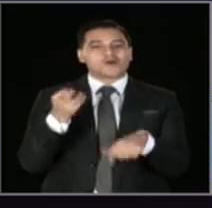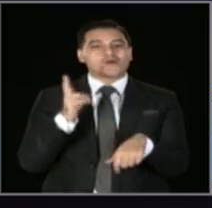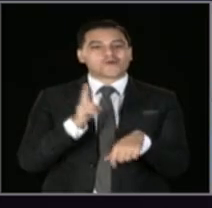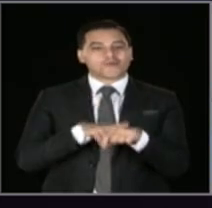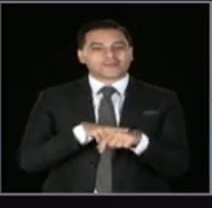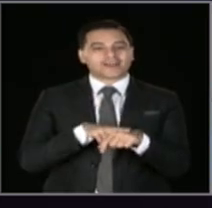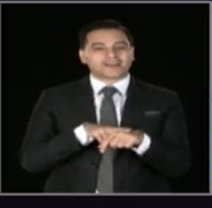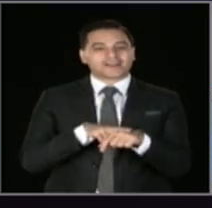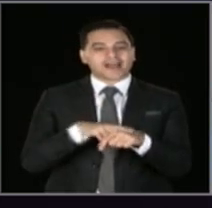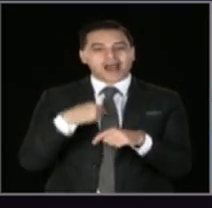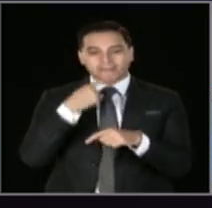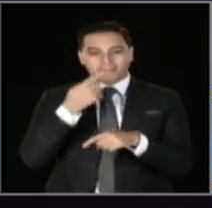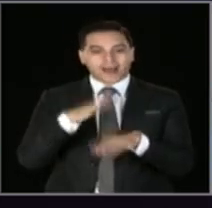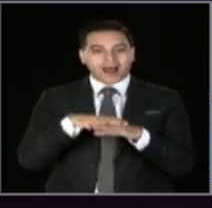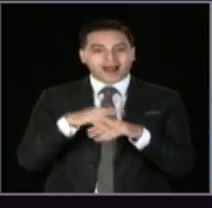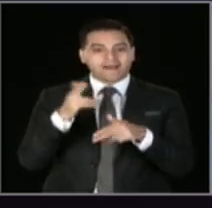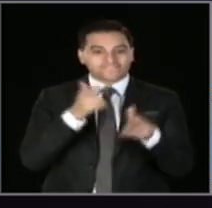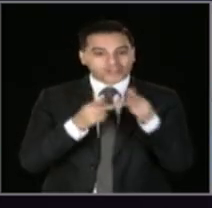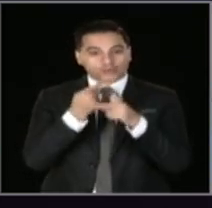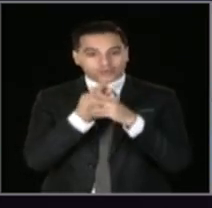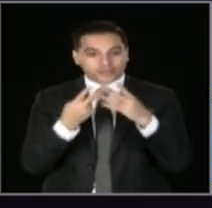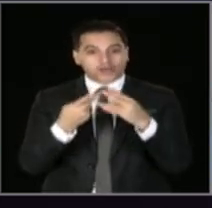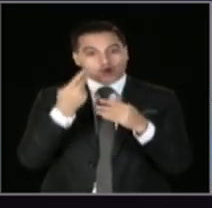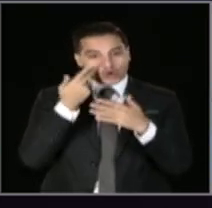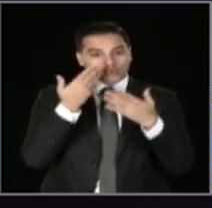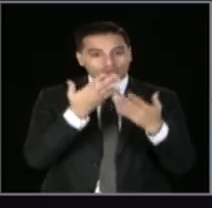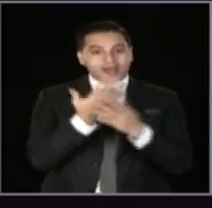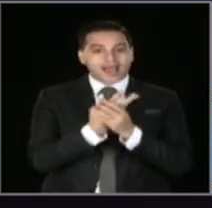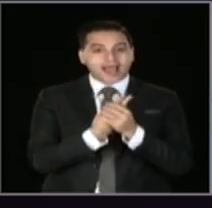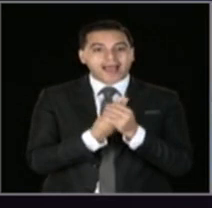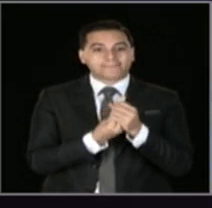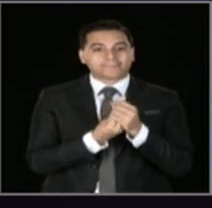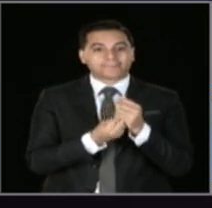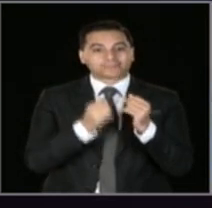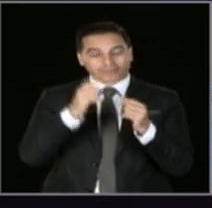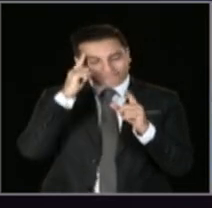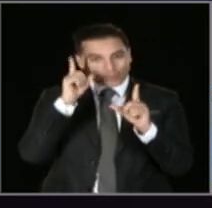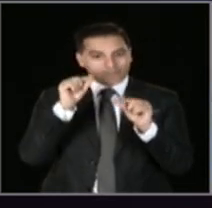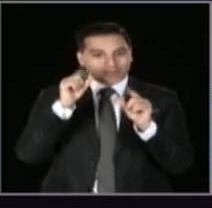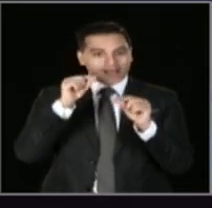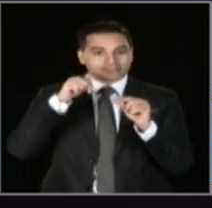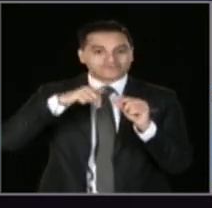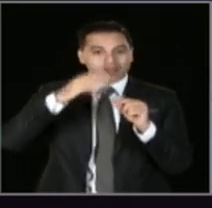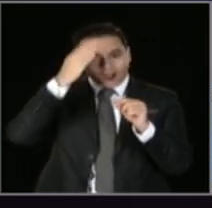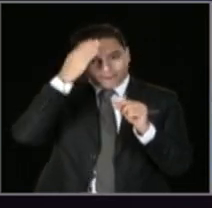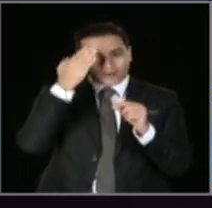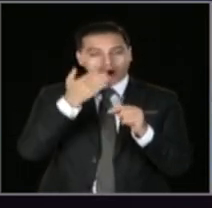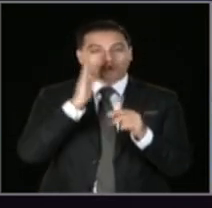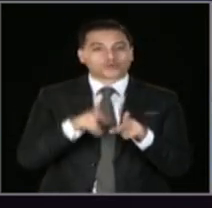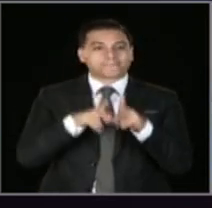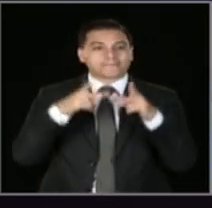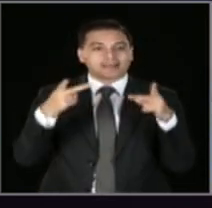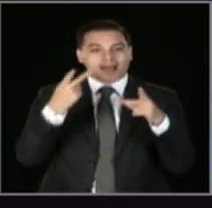نحن عمالين نقول فيديوهات، خلينا نروح نشوف فيديو لابن من أبنائنا المتميزين في العباقرة قادرون